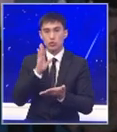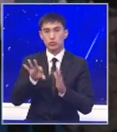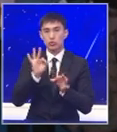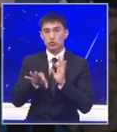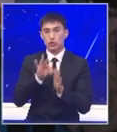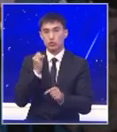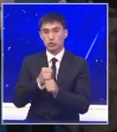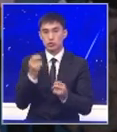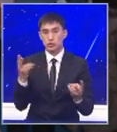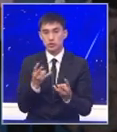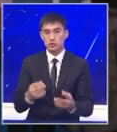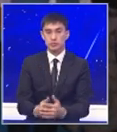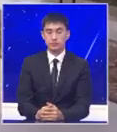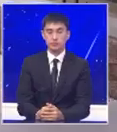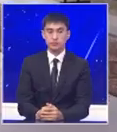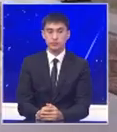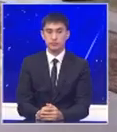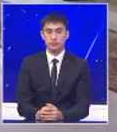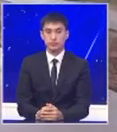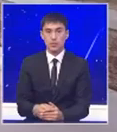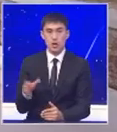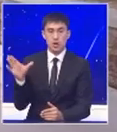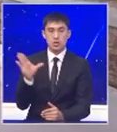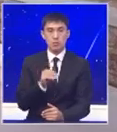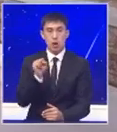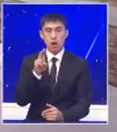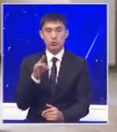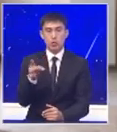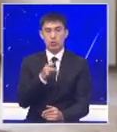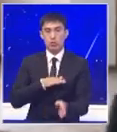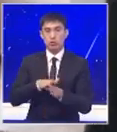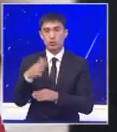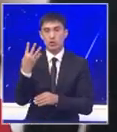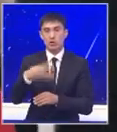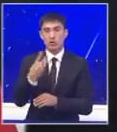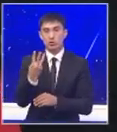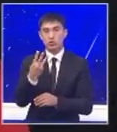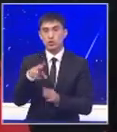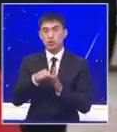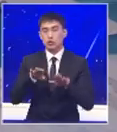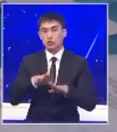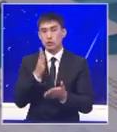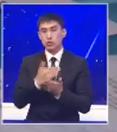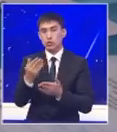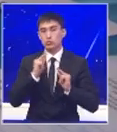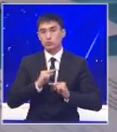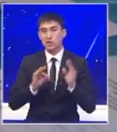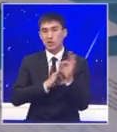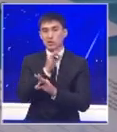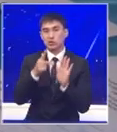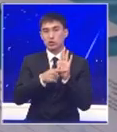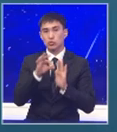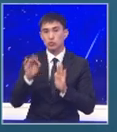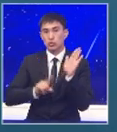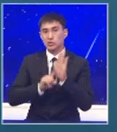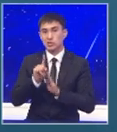таңдау жасауымыз қажет. Жалпы Ақсу ауданы бойынша барлығы 43 сайлау учаскесі бар. Олар жұмыстарын таңғы